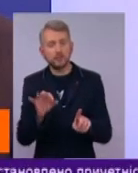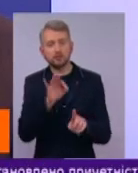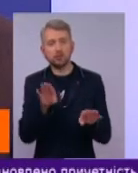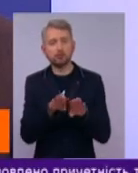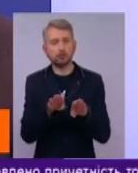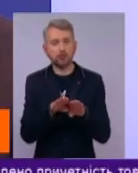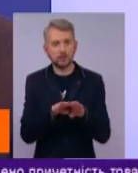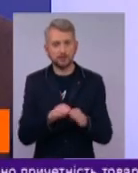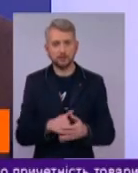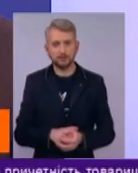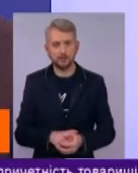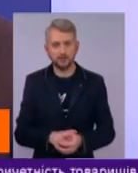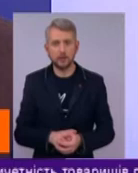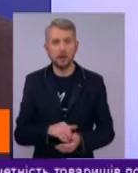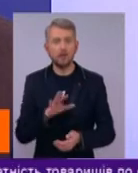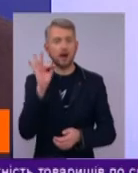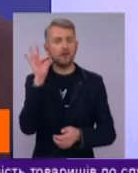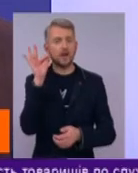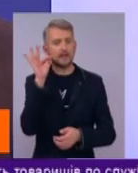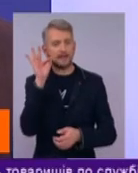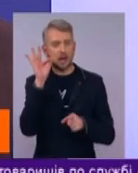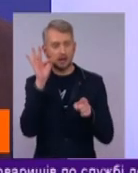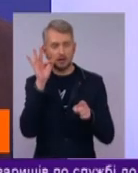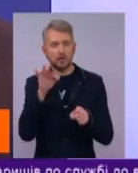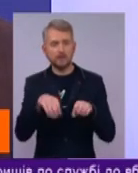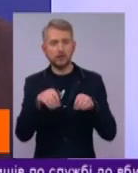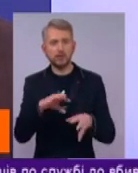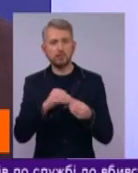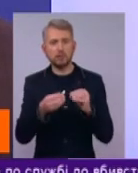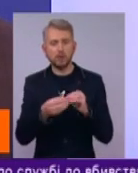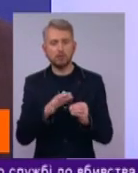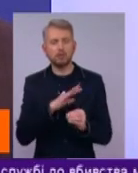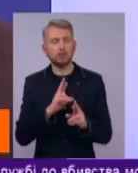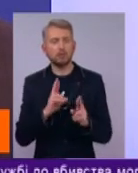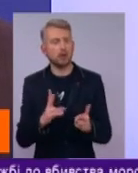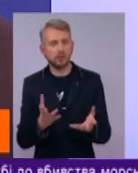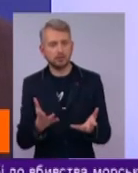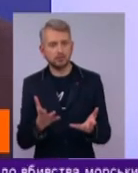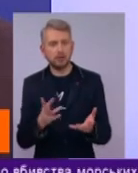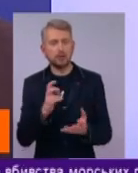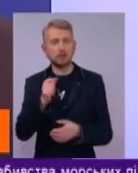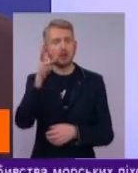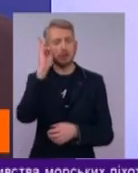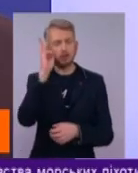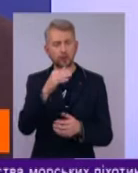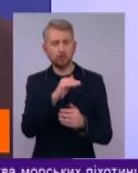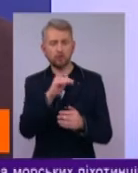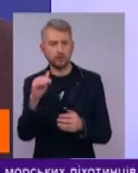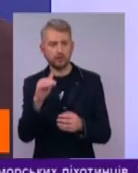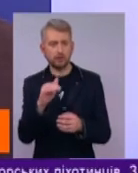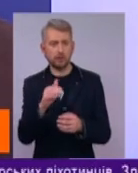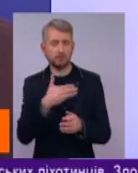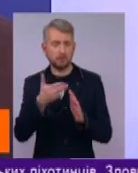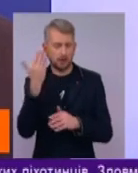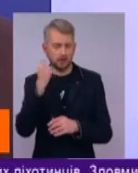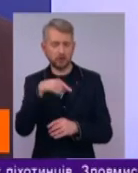схожості. В Афганістані вирішення проблеми було яким чином? На дипломатичному рівні, про що ми казали раніше,